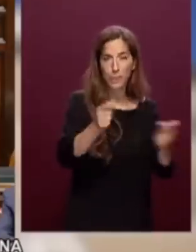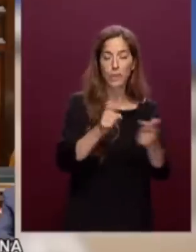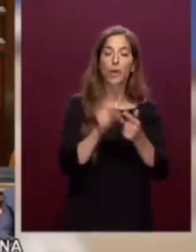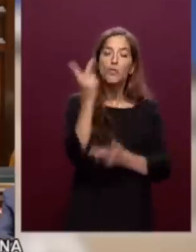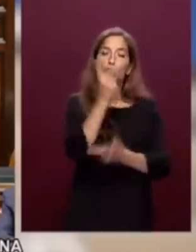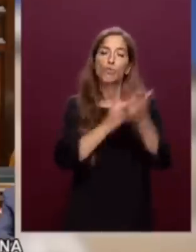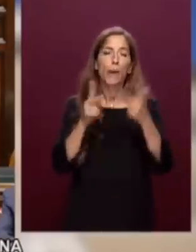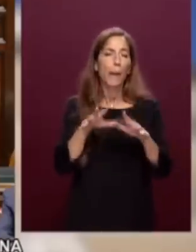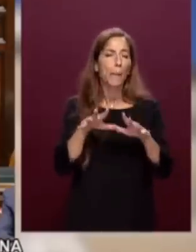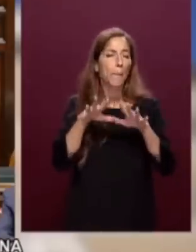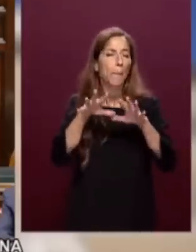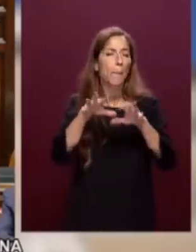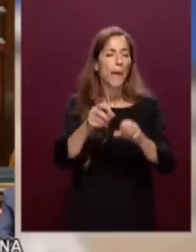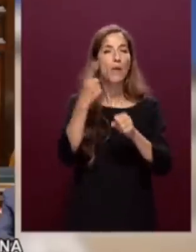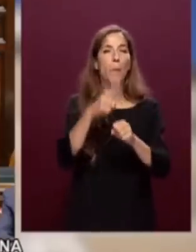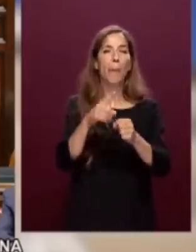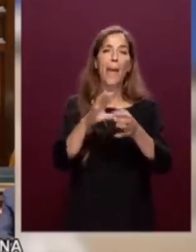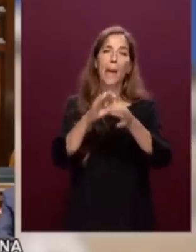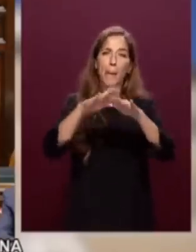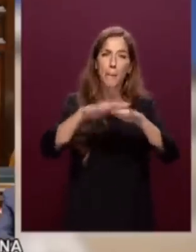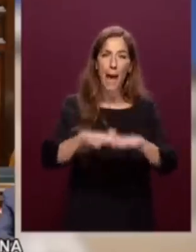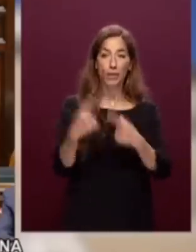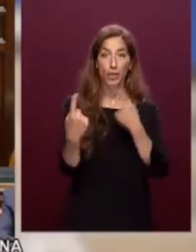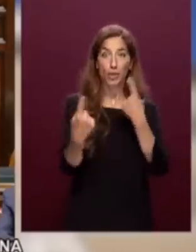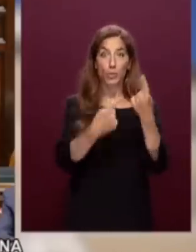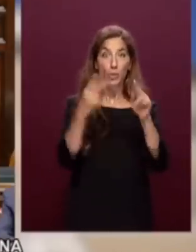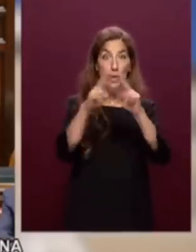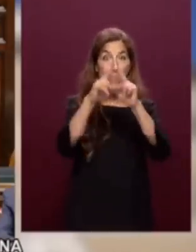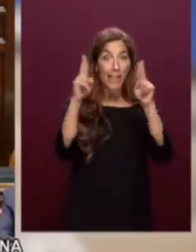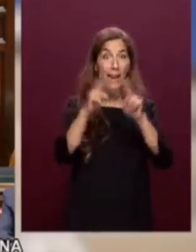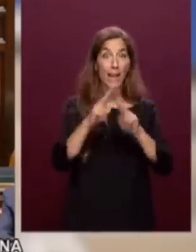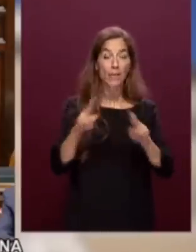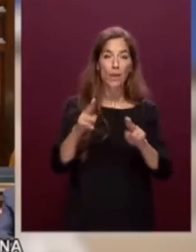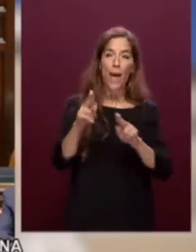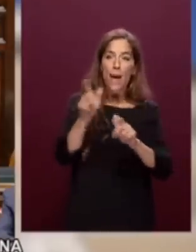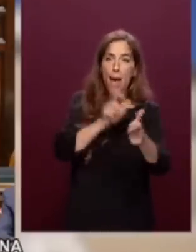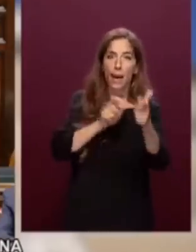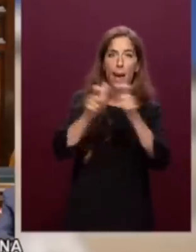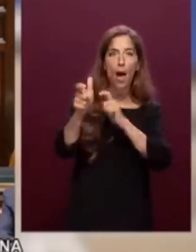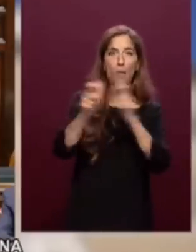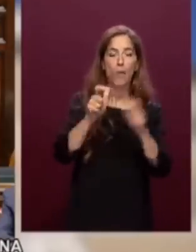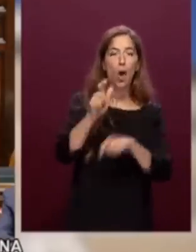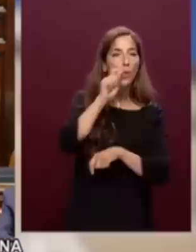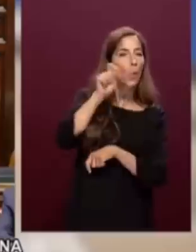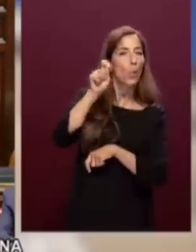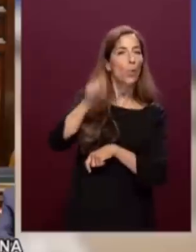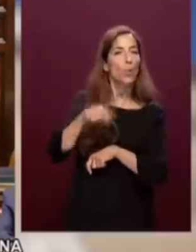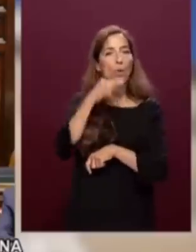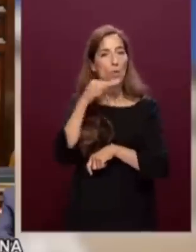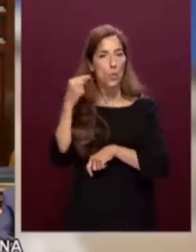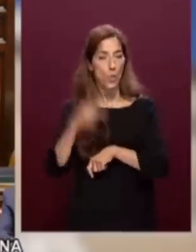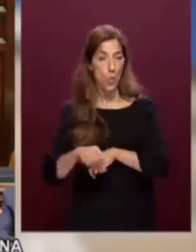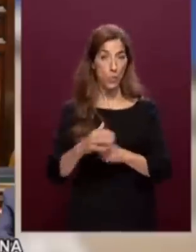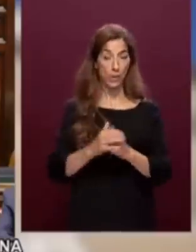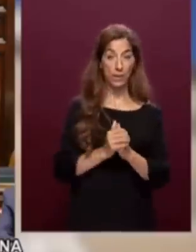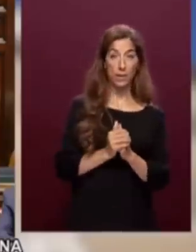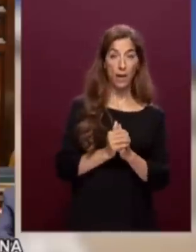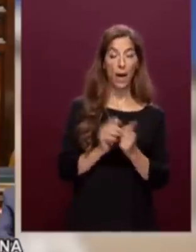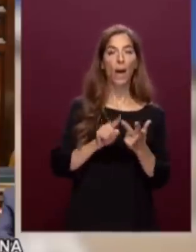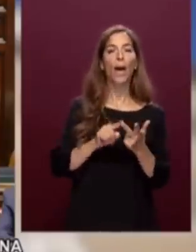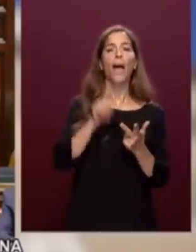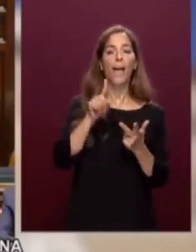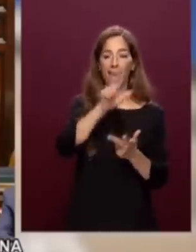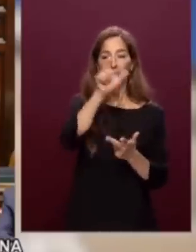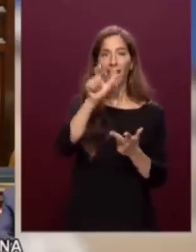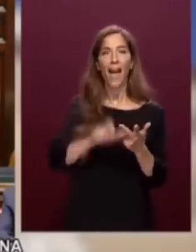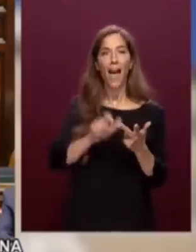pace nel generale quadro della comunità internazionale e nei rapporti fra Ucraina e Russia, il risaldarsi della partecipazione dell